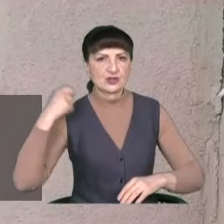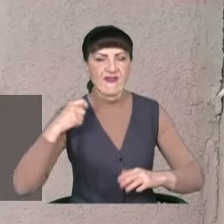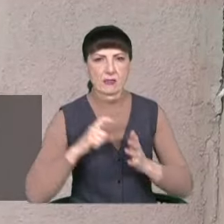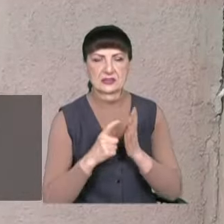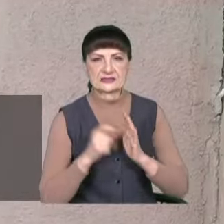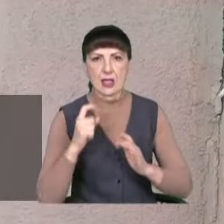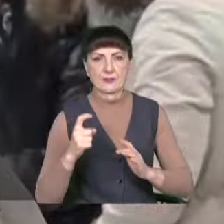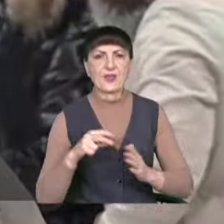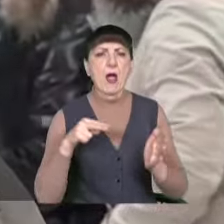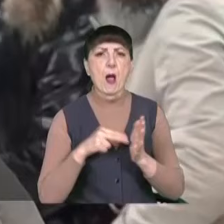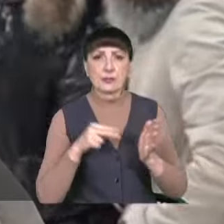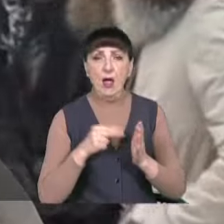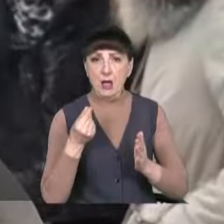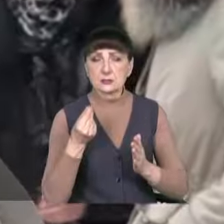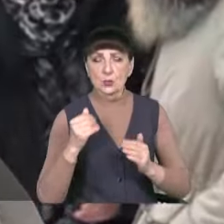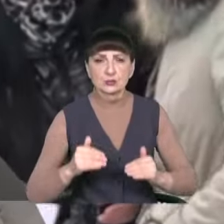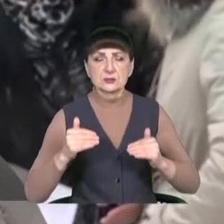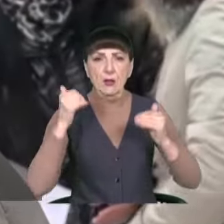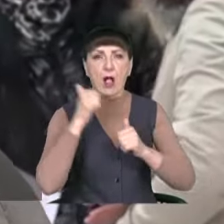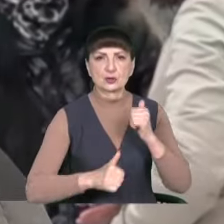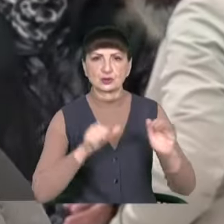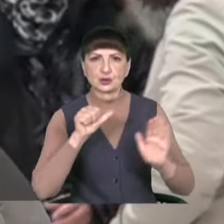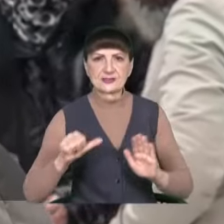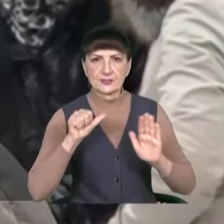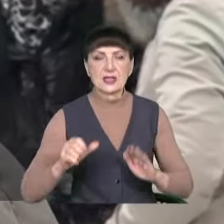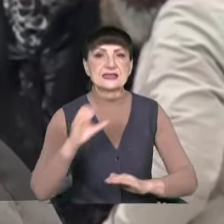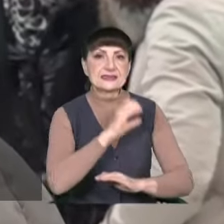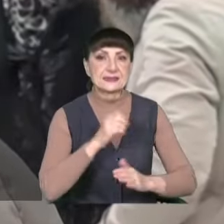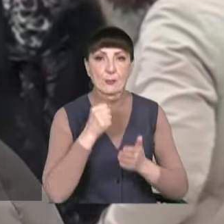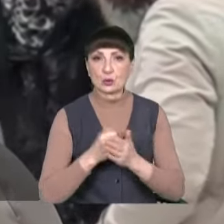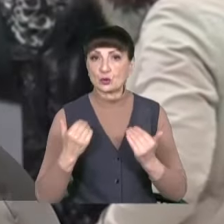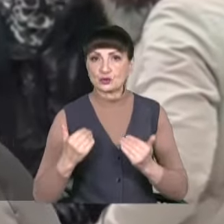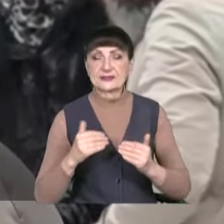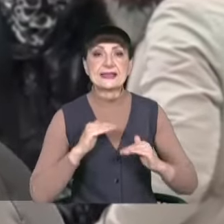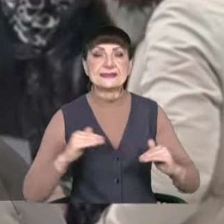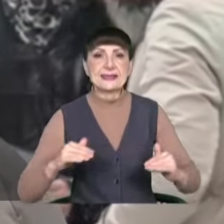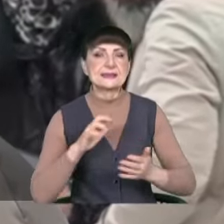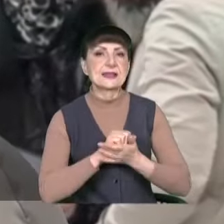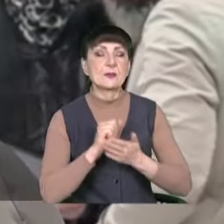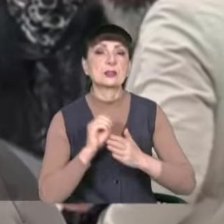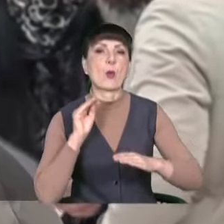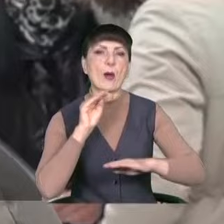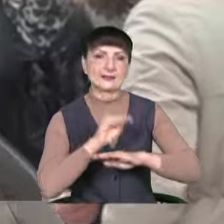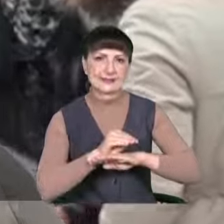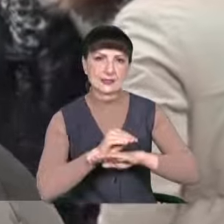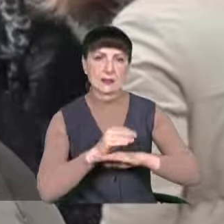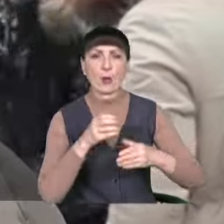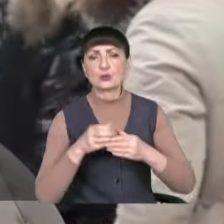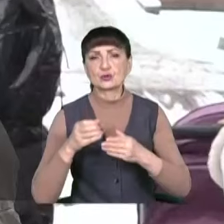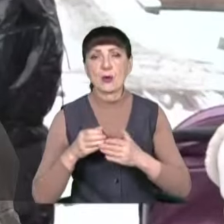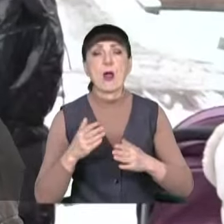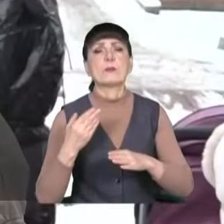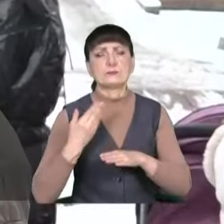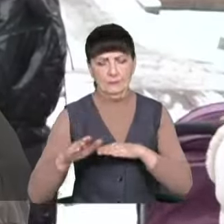Оплата поднимается каждые полгода. У нас получается с сентября. До этого дети занимались по дополнительным секциям, кружкам за отдельную